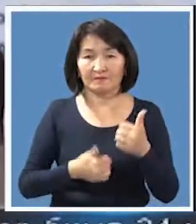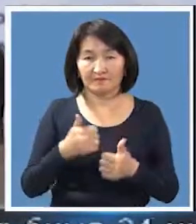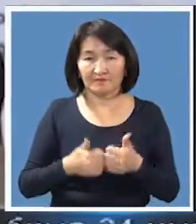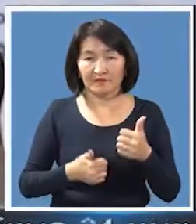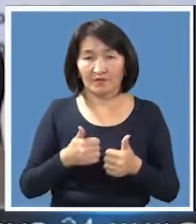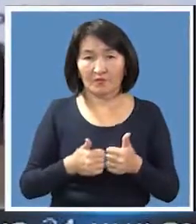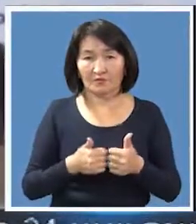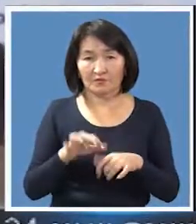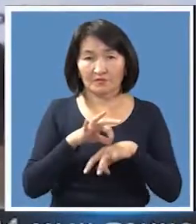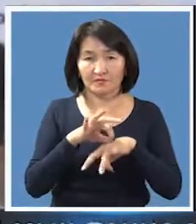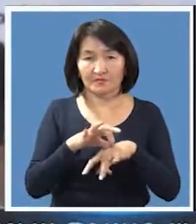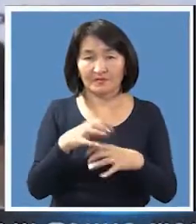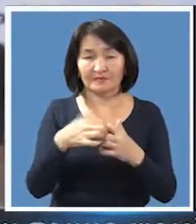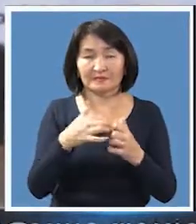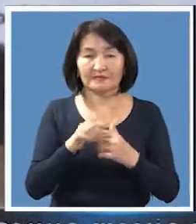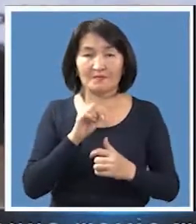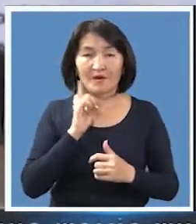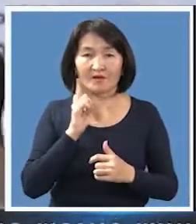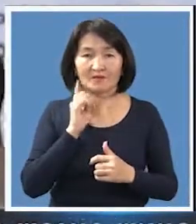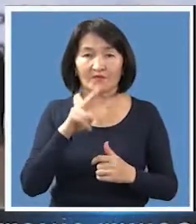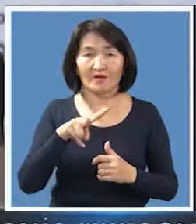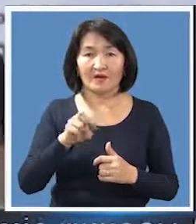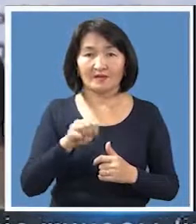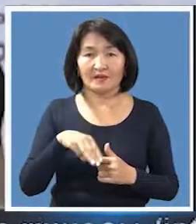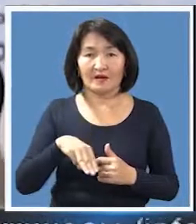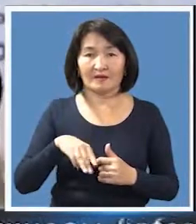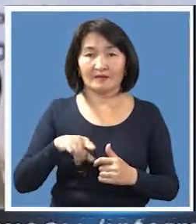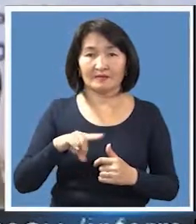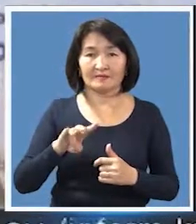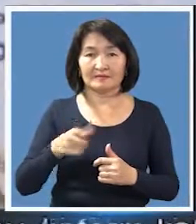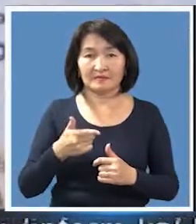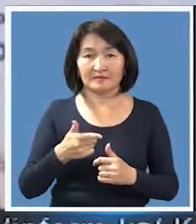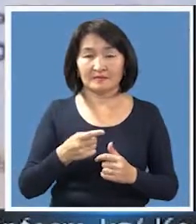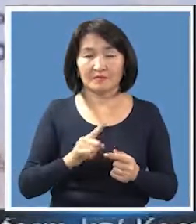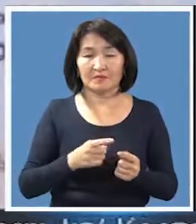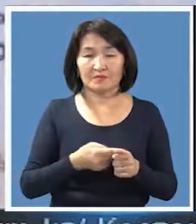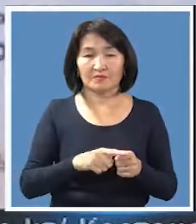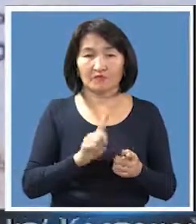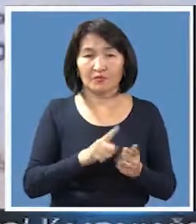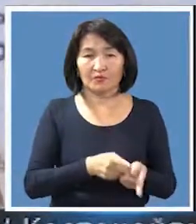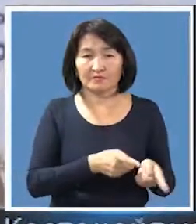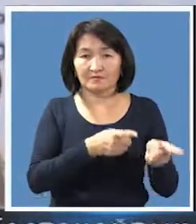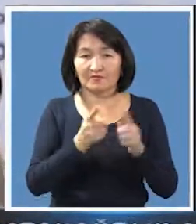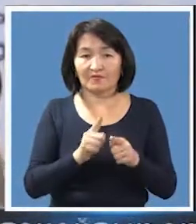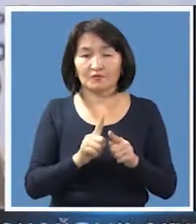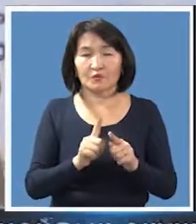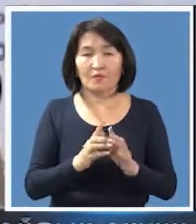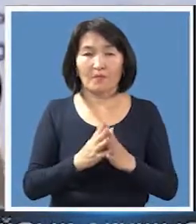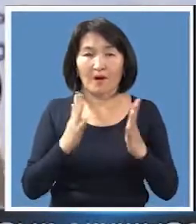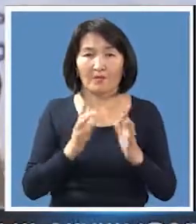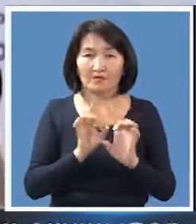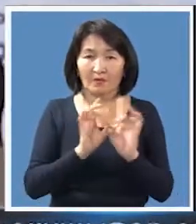негізінен жастар арасында латын әліпбиіне, қазақ жазуын латын әліпбиіне көшіру мәселесін кеңінен насихаттау